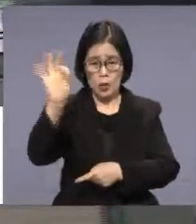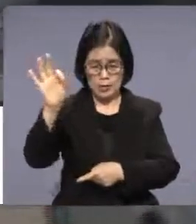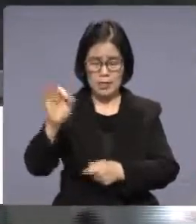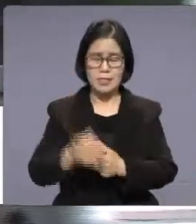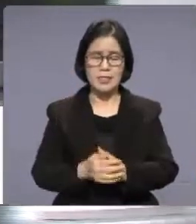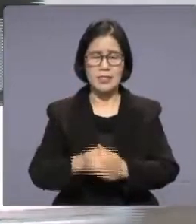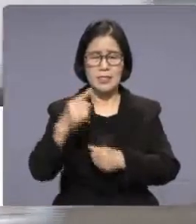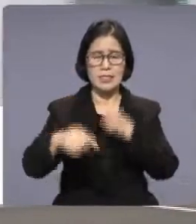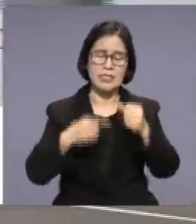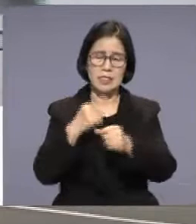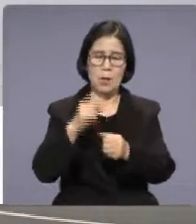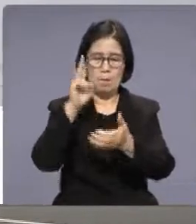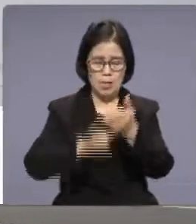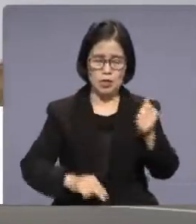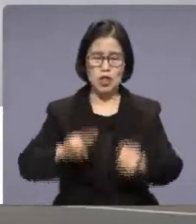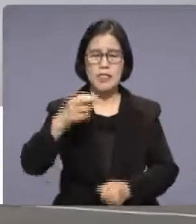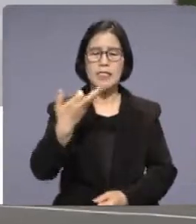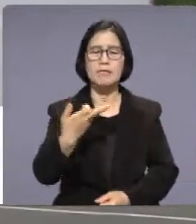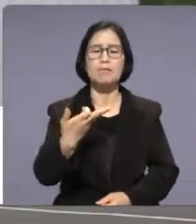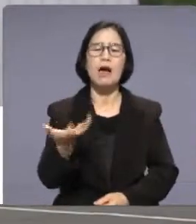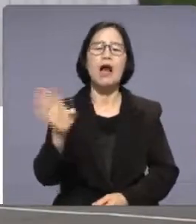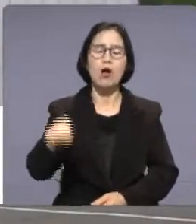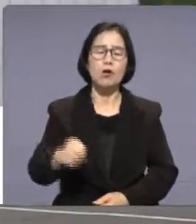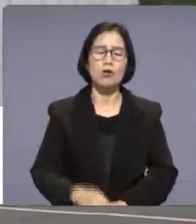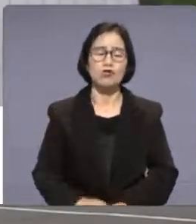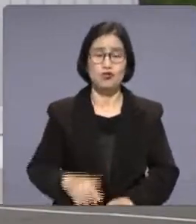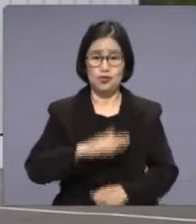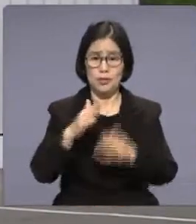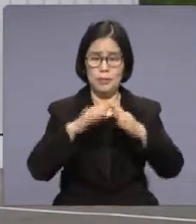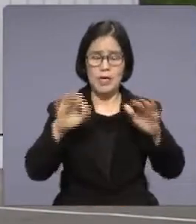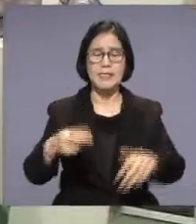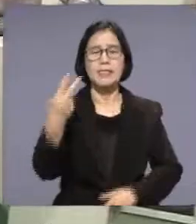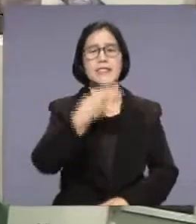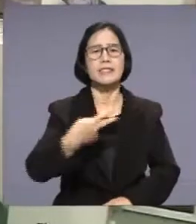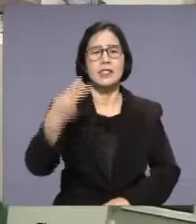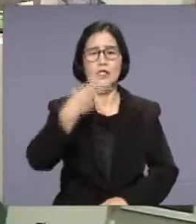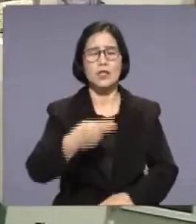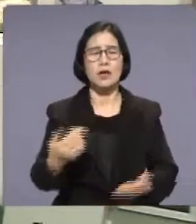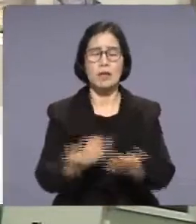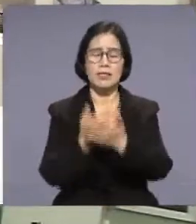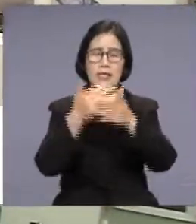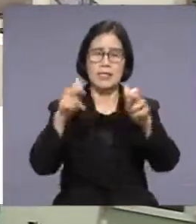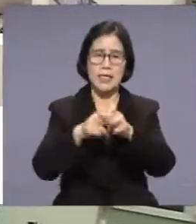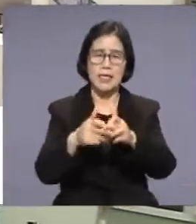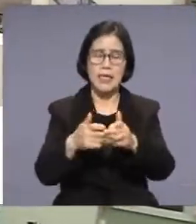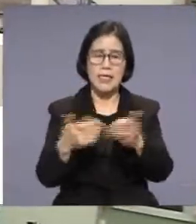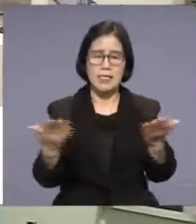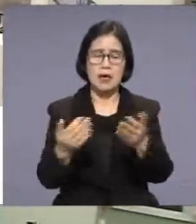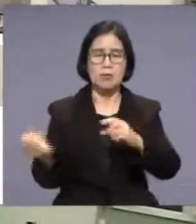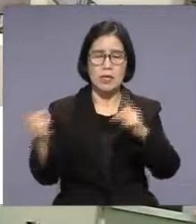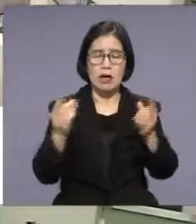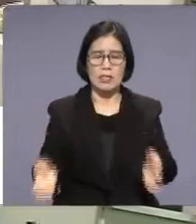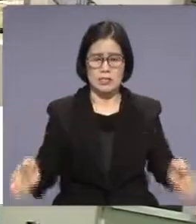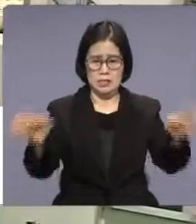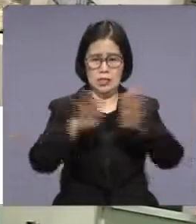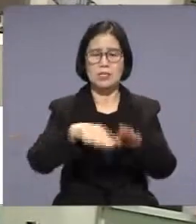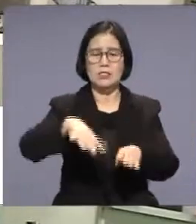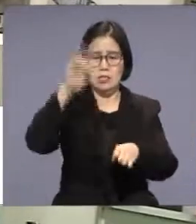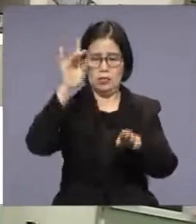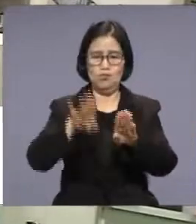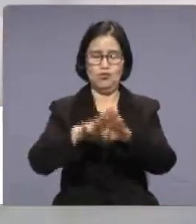연매출 18억 원을 기록했습니다. 우리 마을은 지난 2000년 발달장애인 직업재활시설로 처음 문을